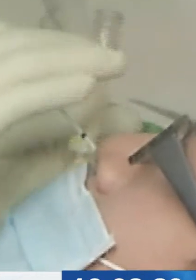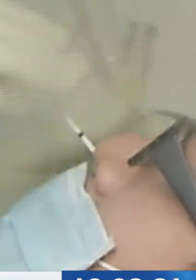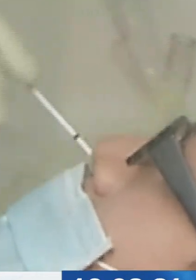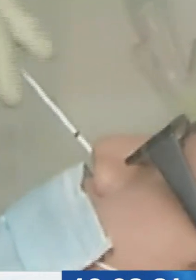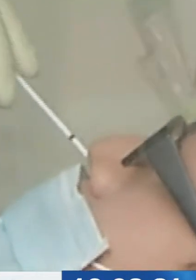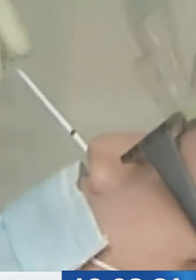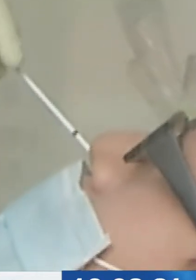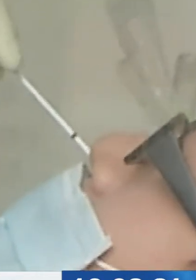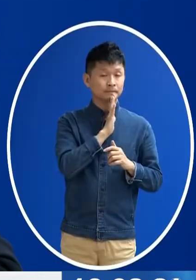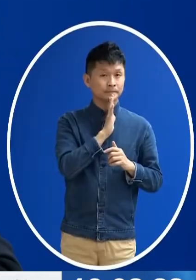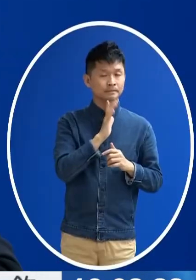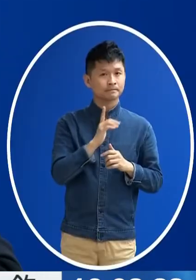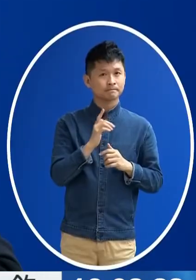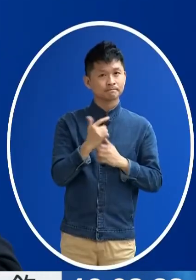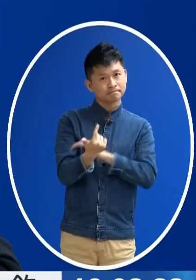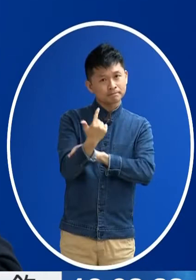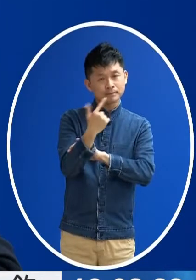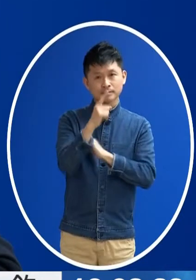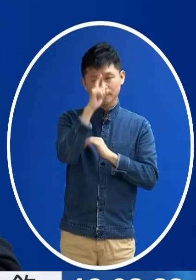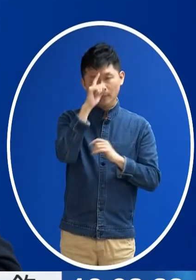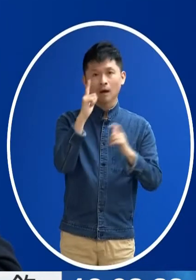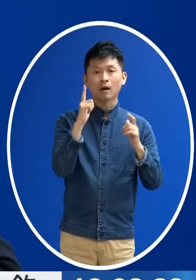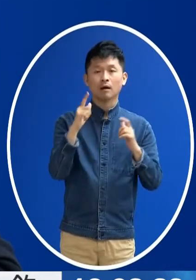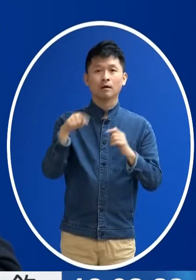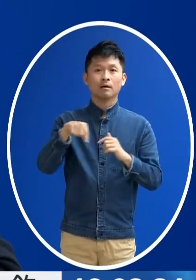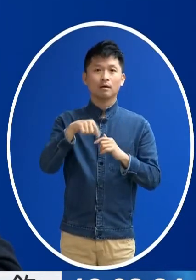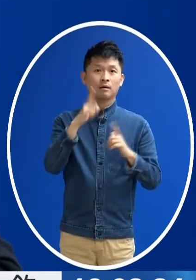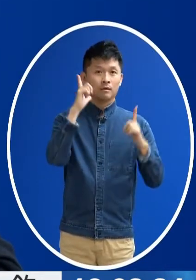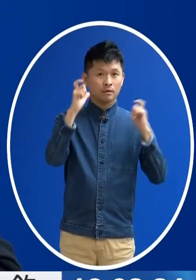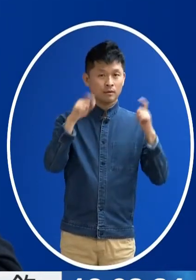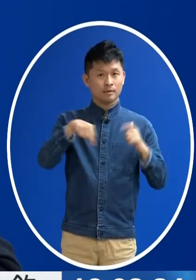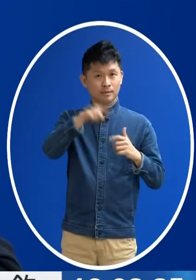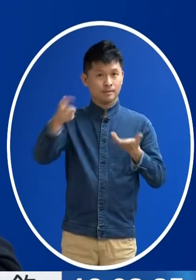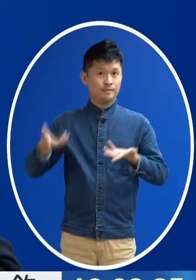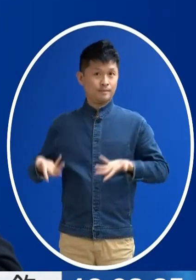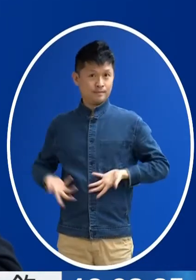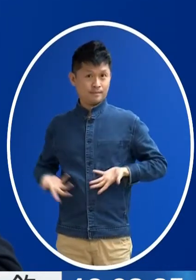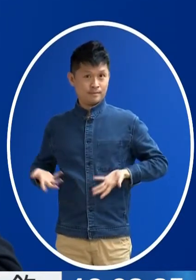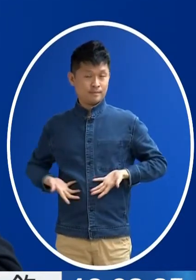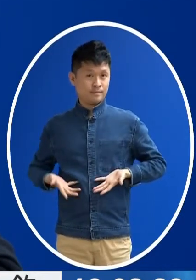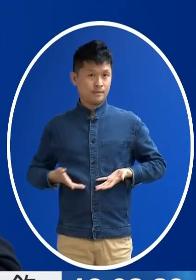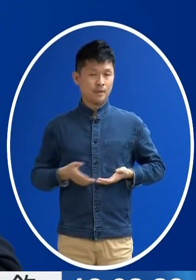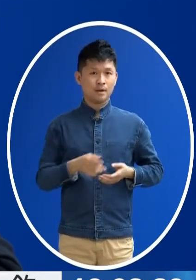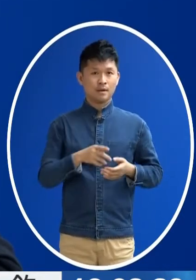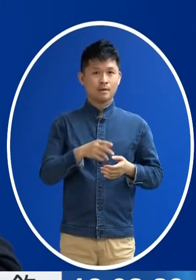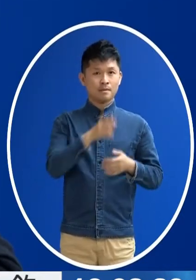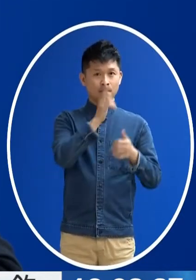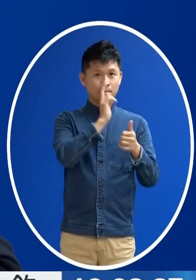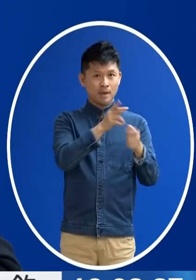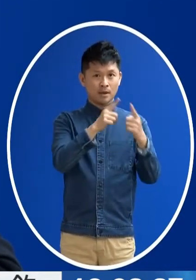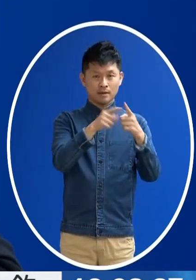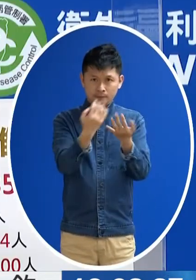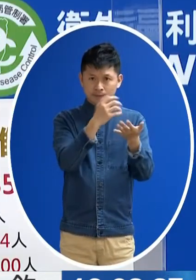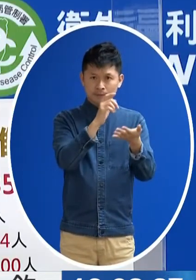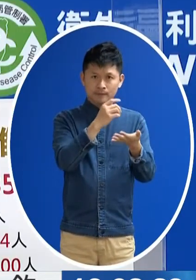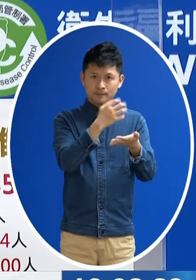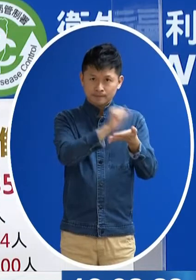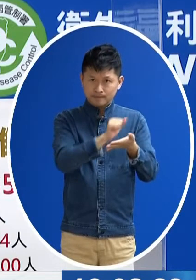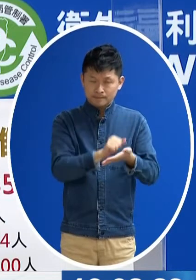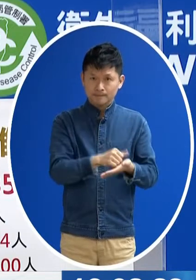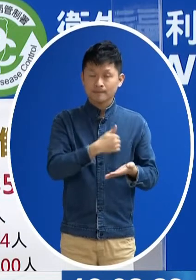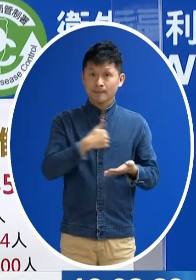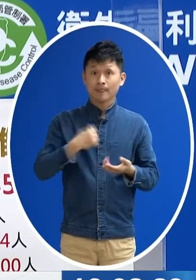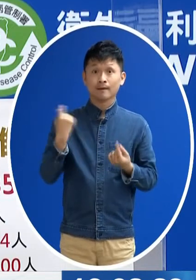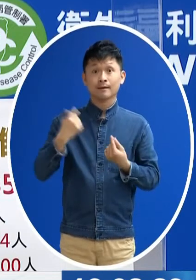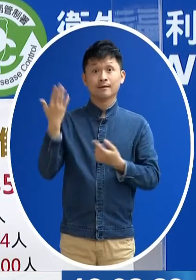出炉。 我们大概就是利用春节大家休息的期间，还是请部分的同仁出来加班来进行检验。 之所以要做了